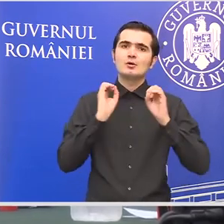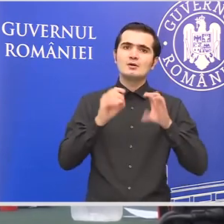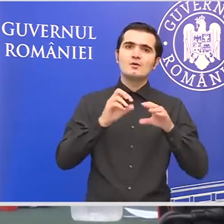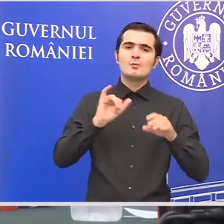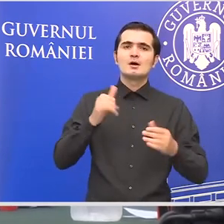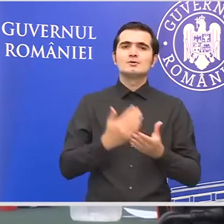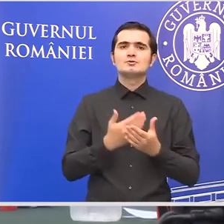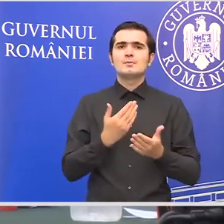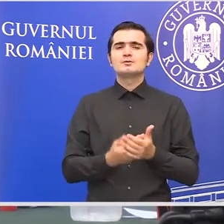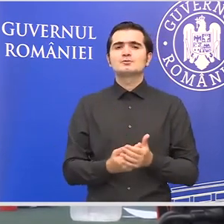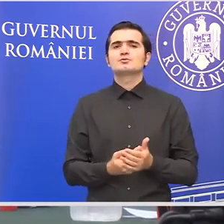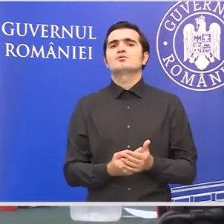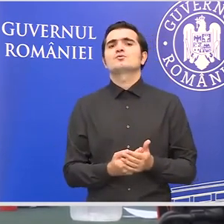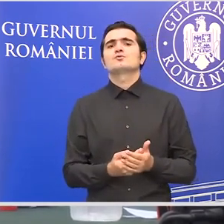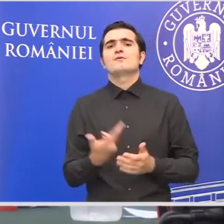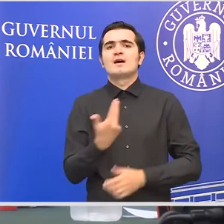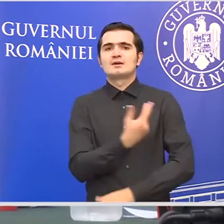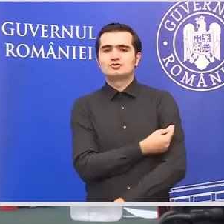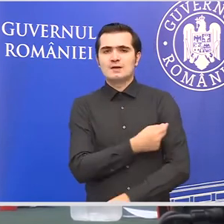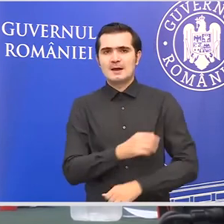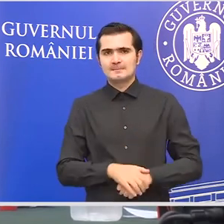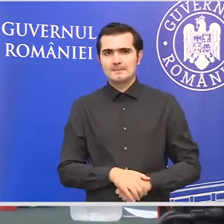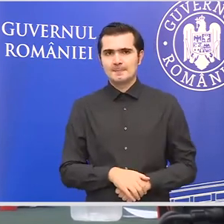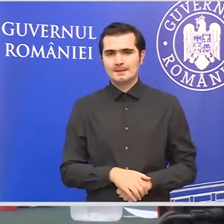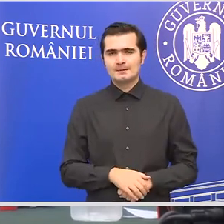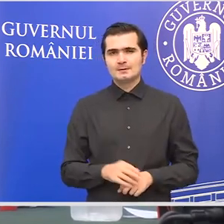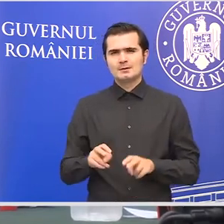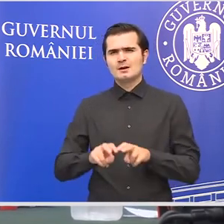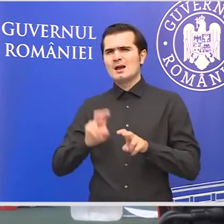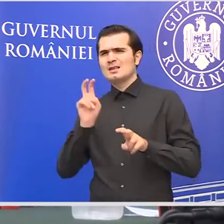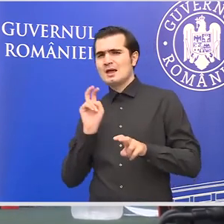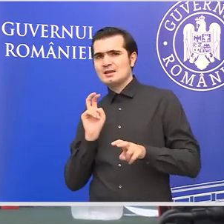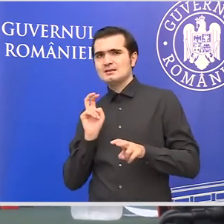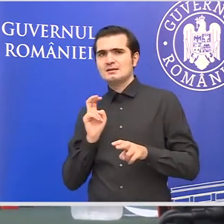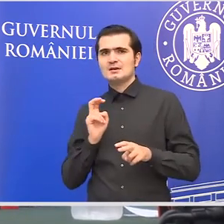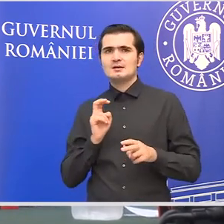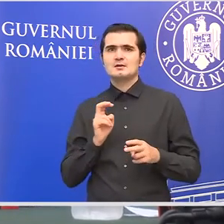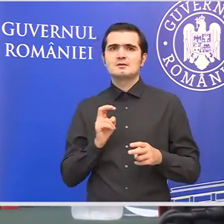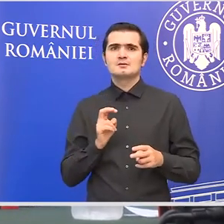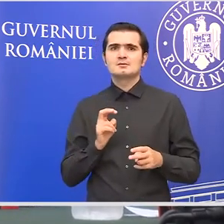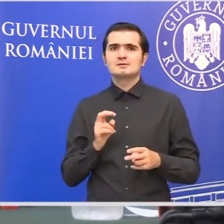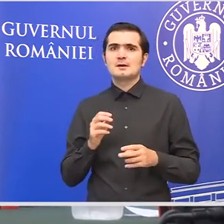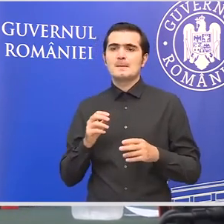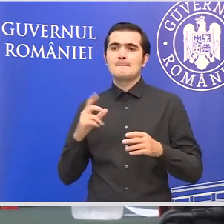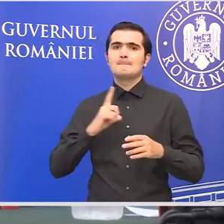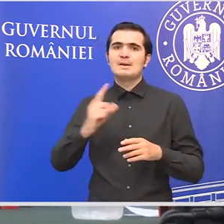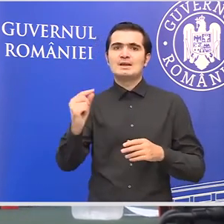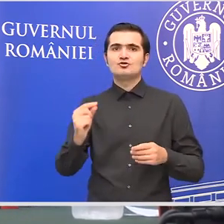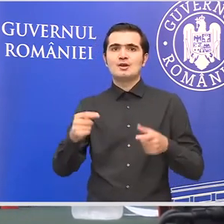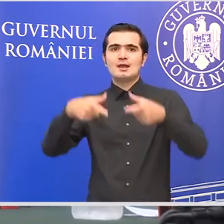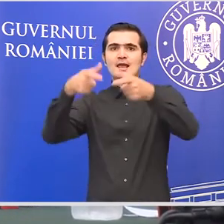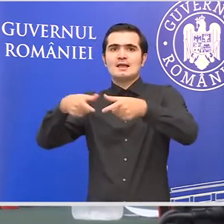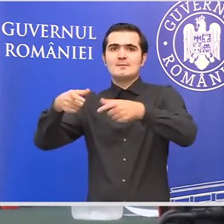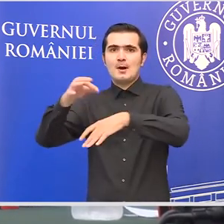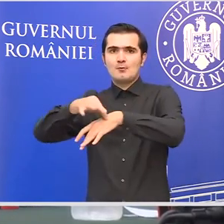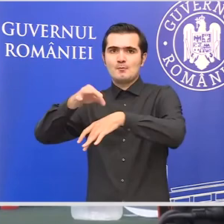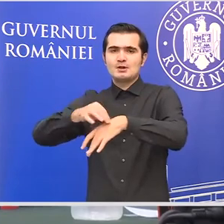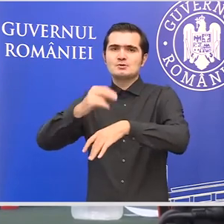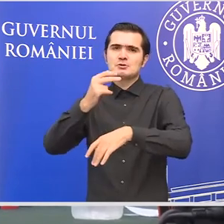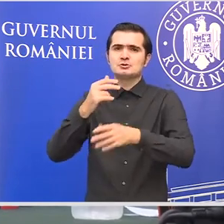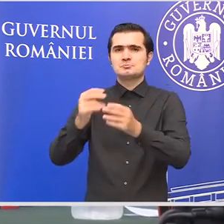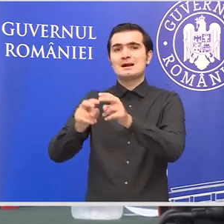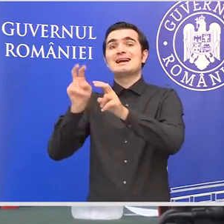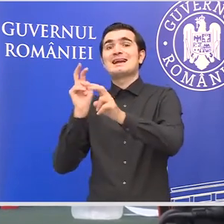și respectiv de vaccinare. Practic, înainte de a transmite, de a trimite o echipă mobilă, cu 3, 4, 5 zile